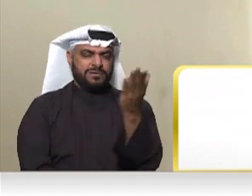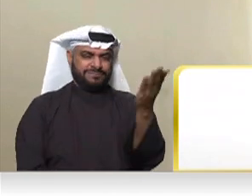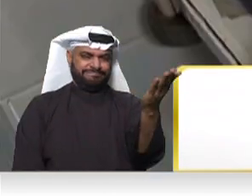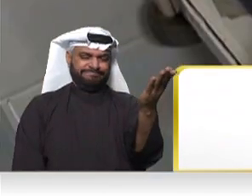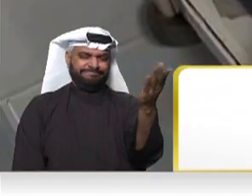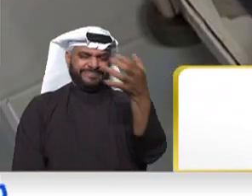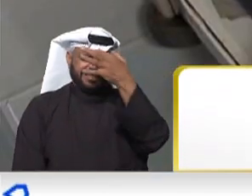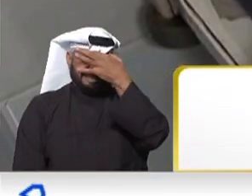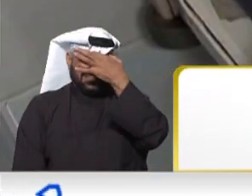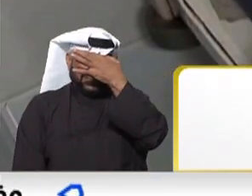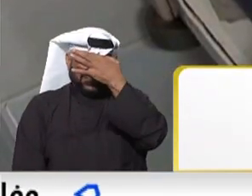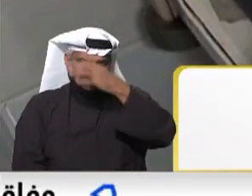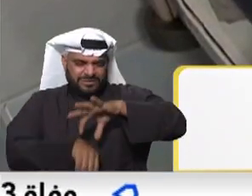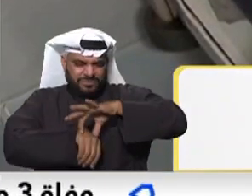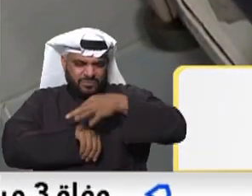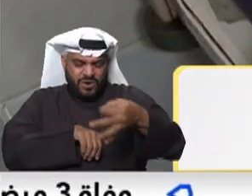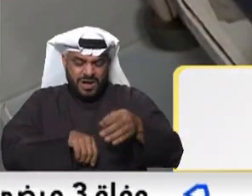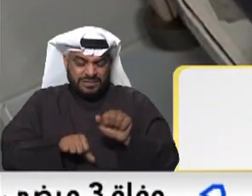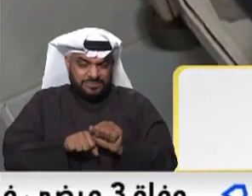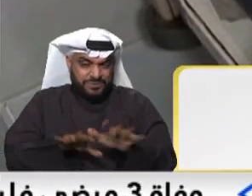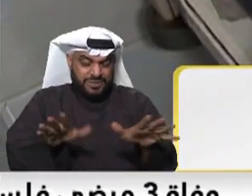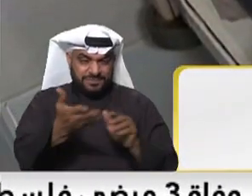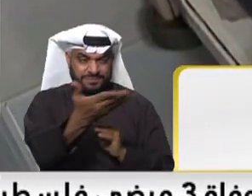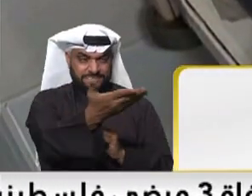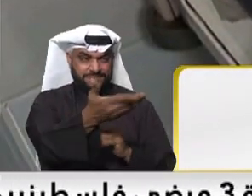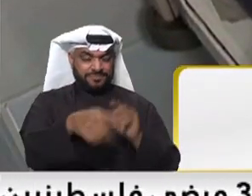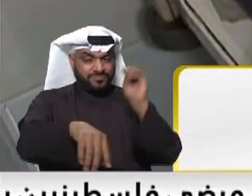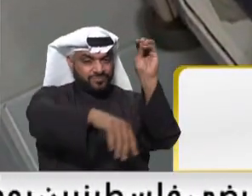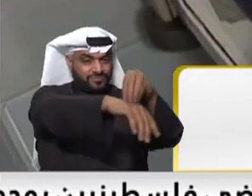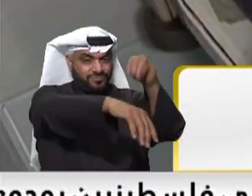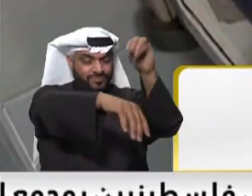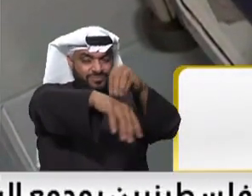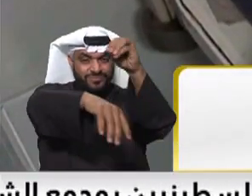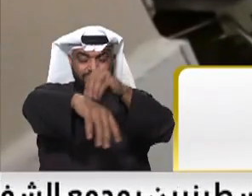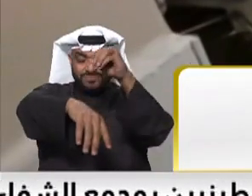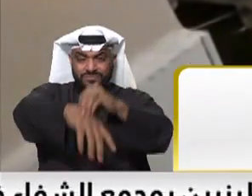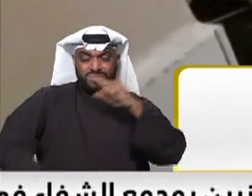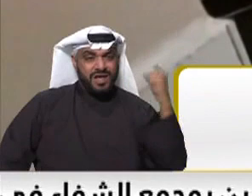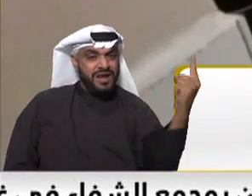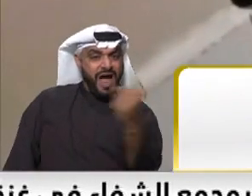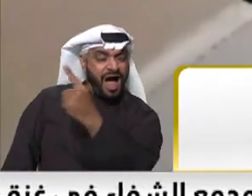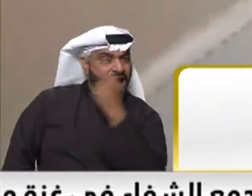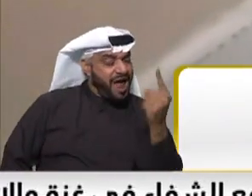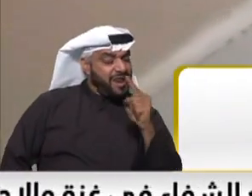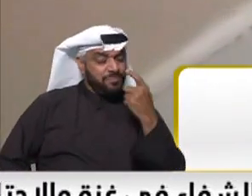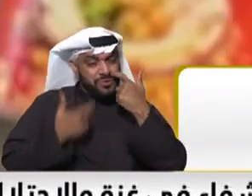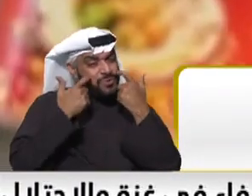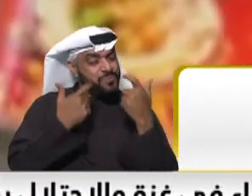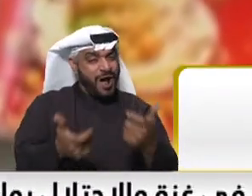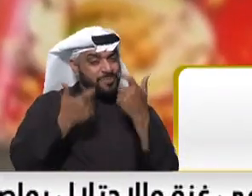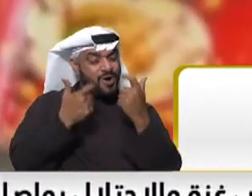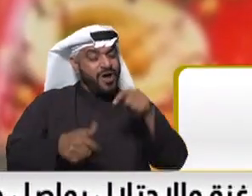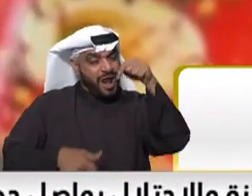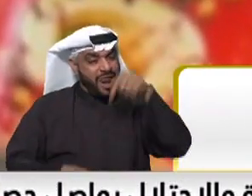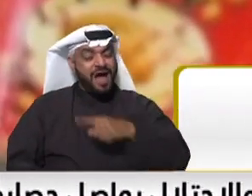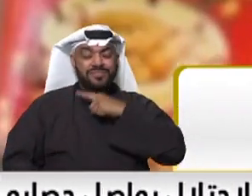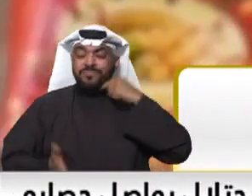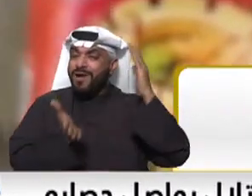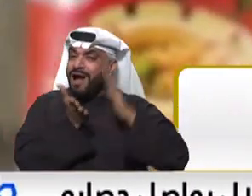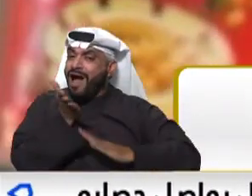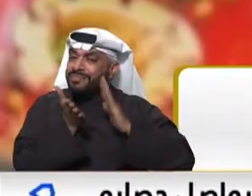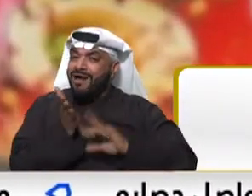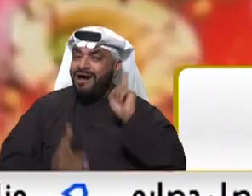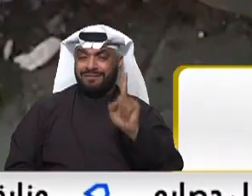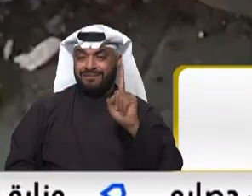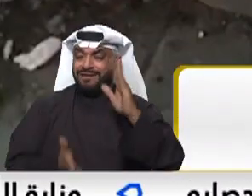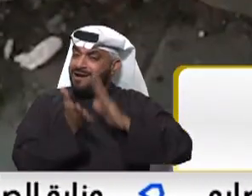جفاف وبالتوازي مع ذلك لا تكف التحذيرات الامميه والمنظمات الدوليه عن التحذير من خطر المجاعه في